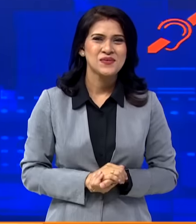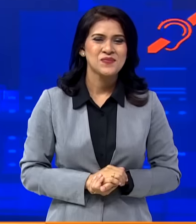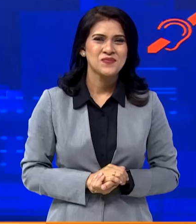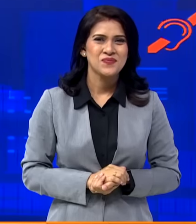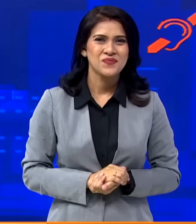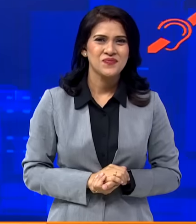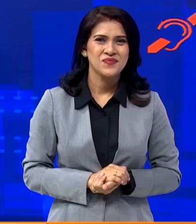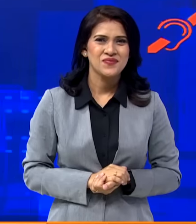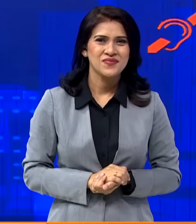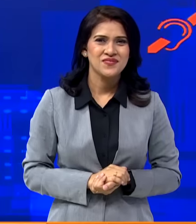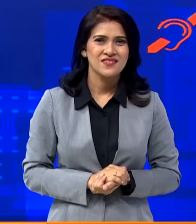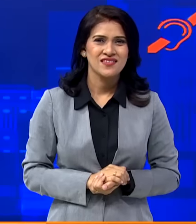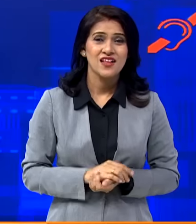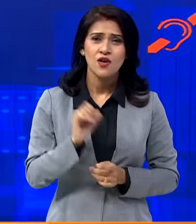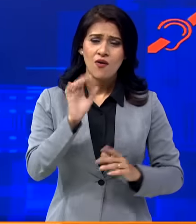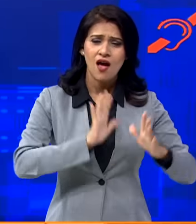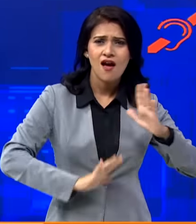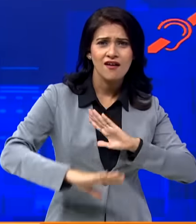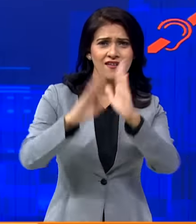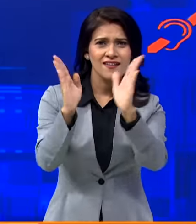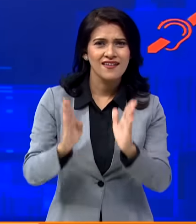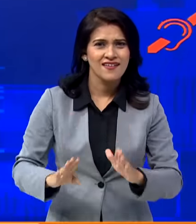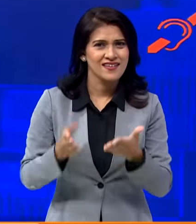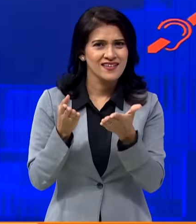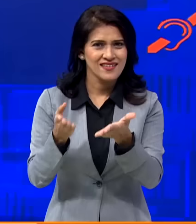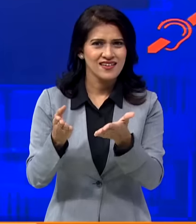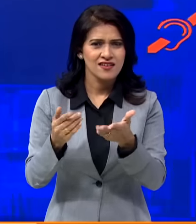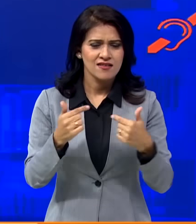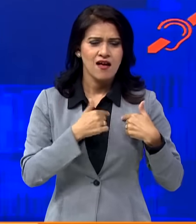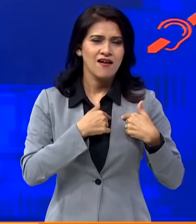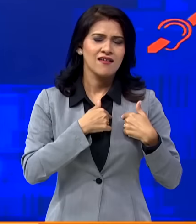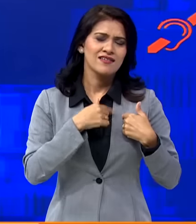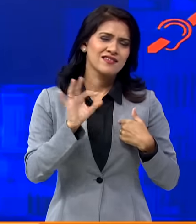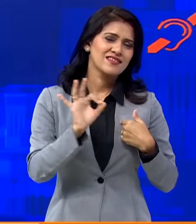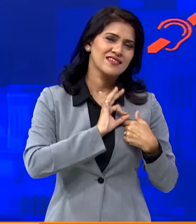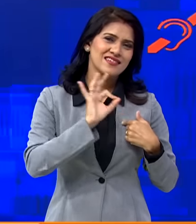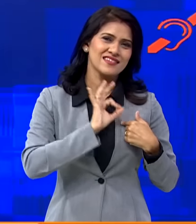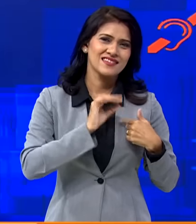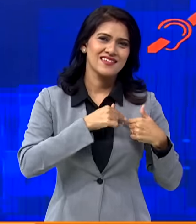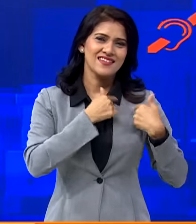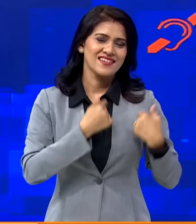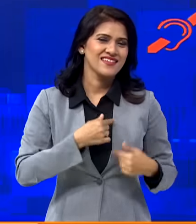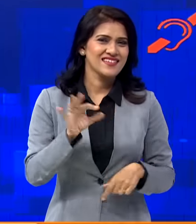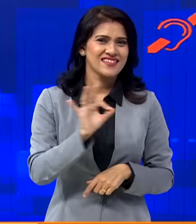जालिम तेरी अदाएं दिल को लुभा रही